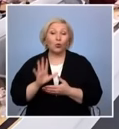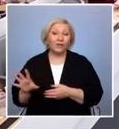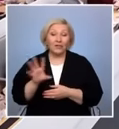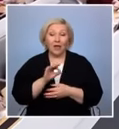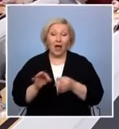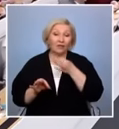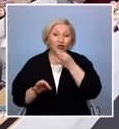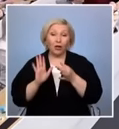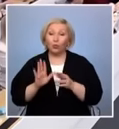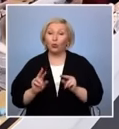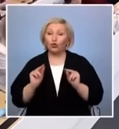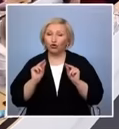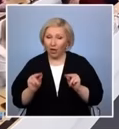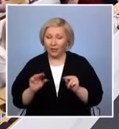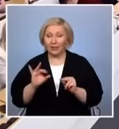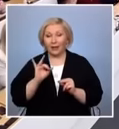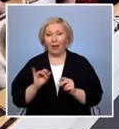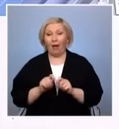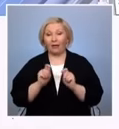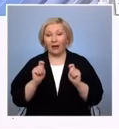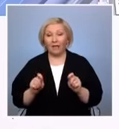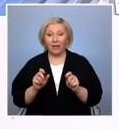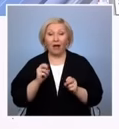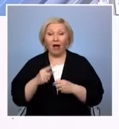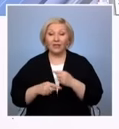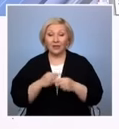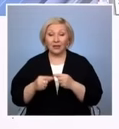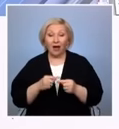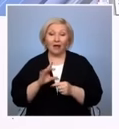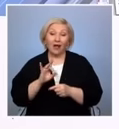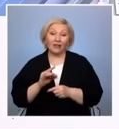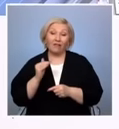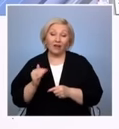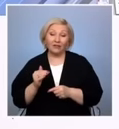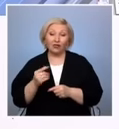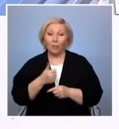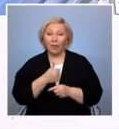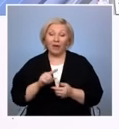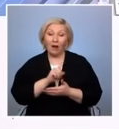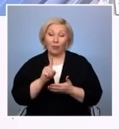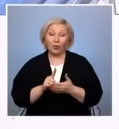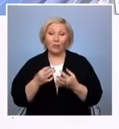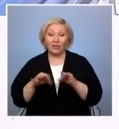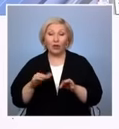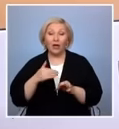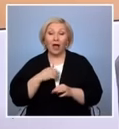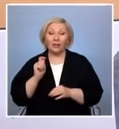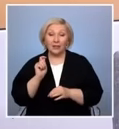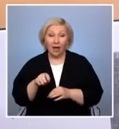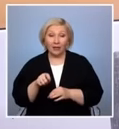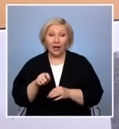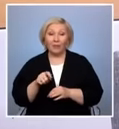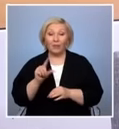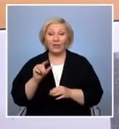и сегодня я вам об этом рассказываю. Как и в прошлом году, прямую линию вели Рустам Зарафутдинов, руководитель ГТРК